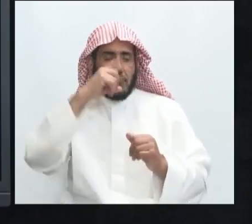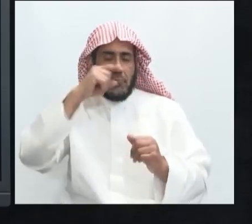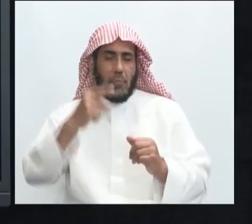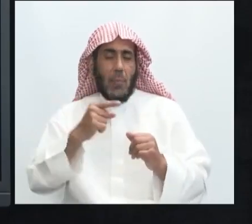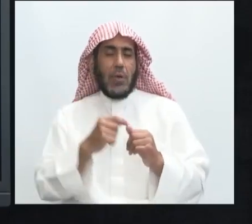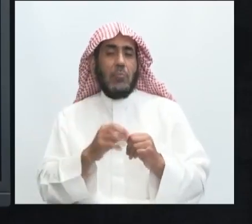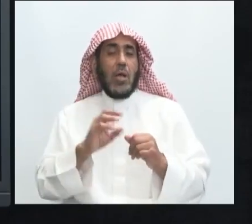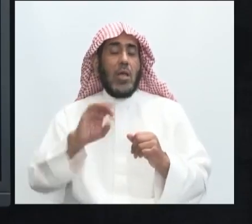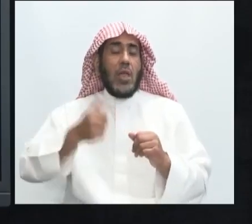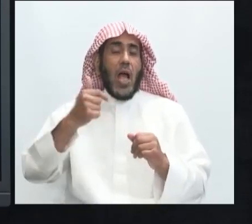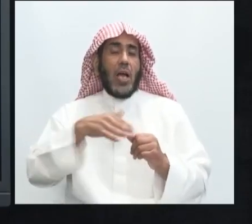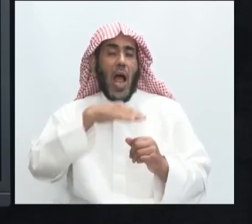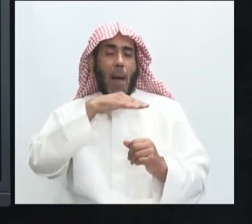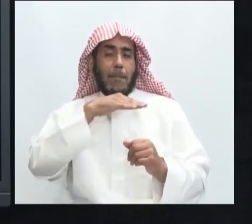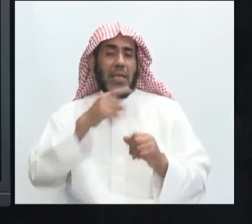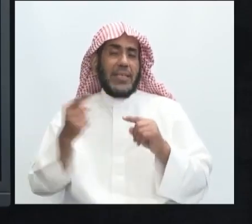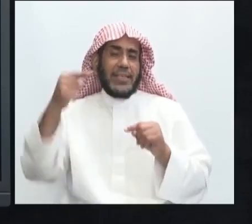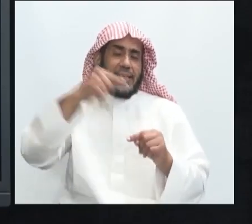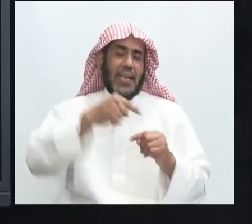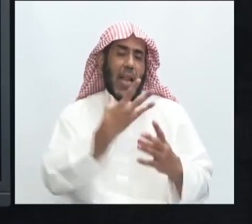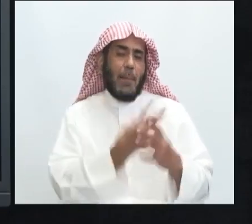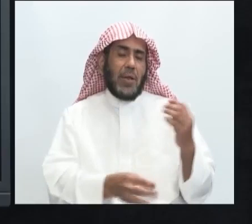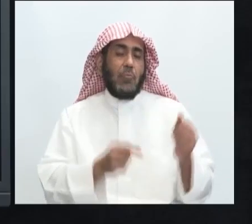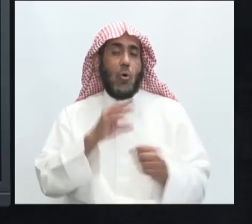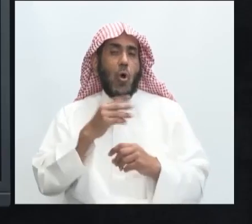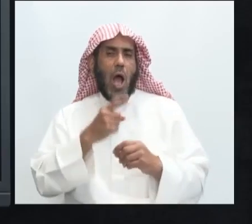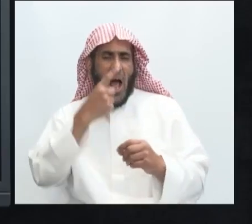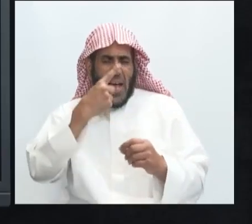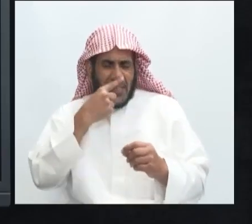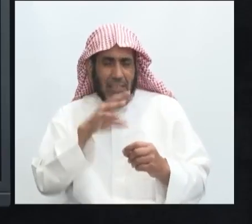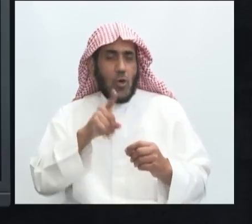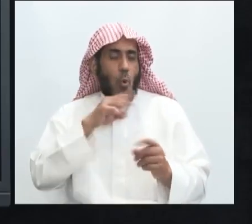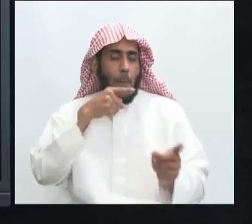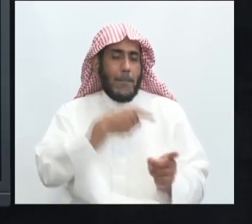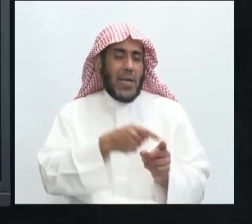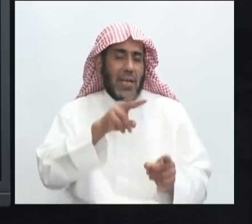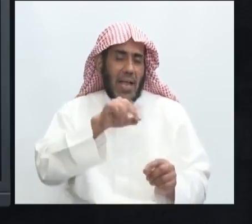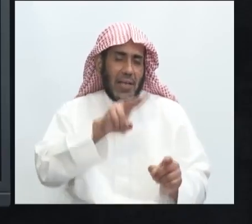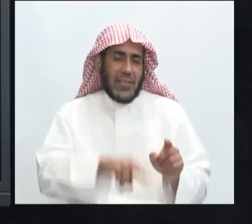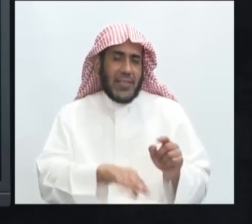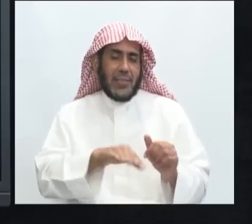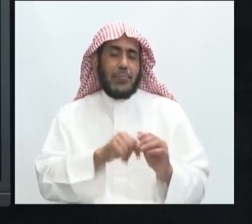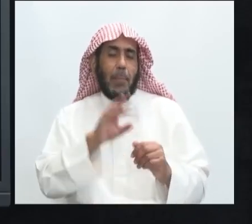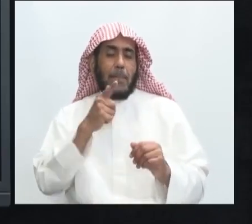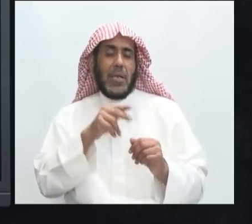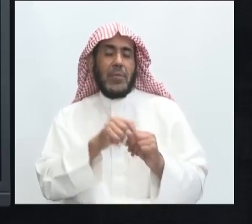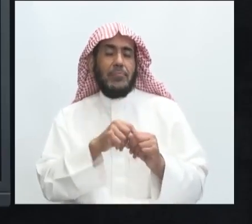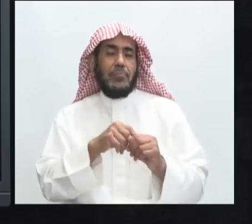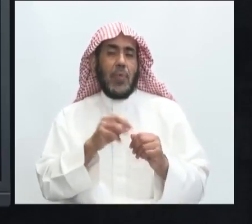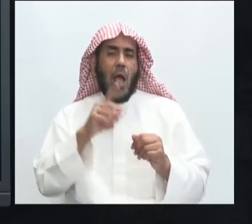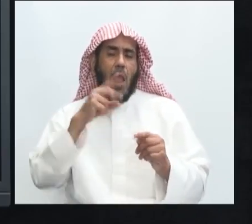انا ذاكر للاب الى الابن ذاكر وكذلك قطع امك لاخيك الصغير من اخي